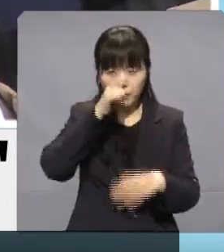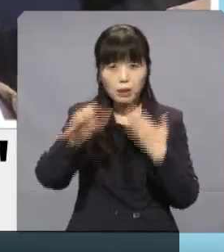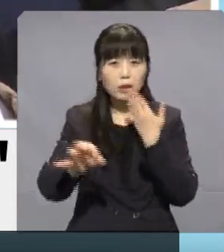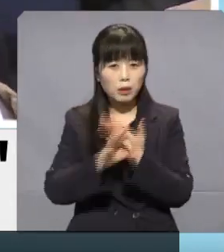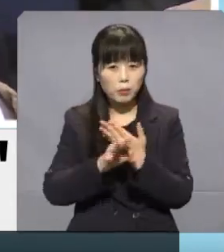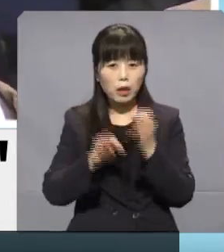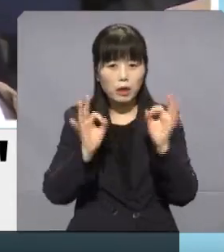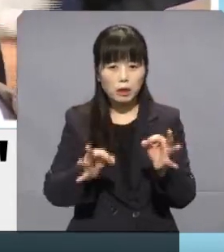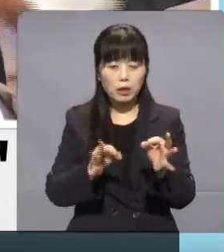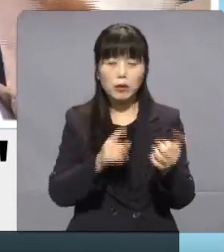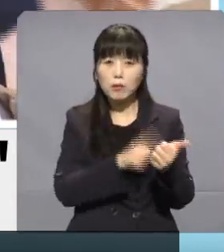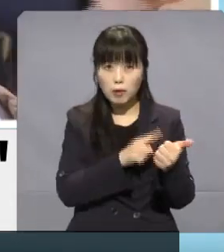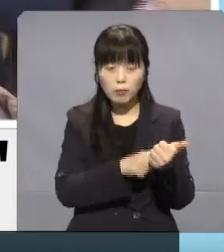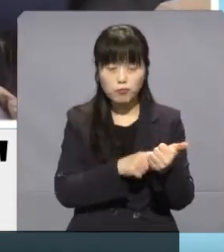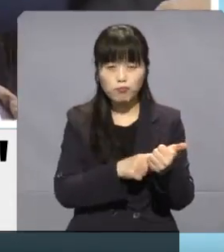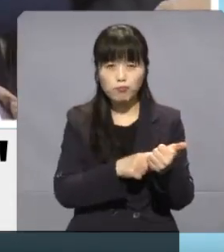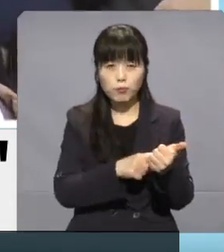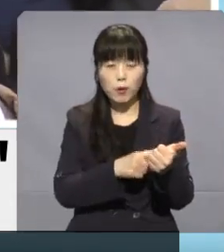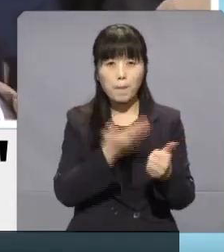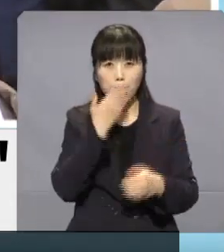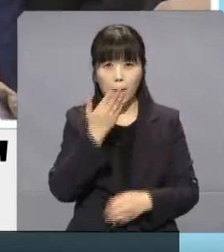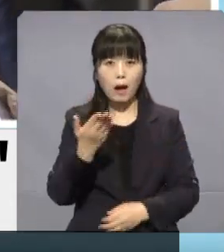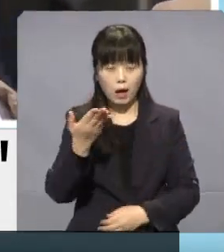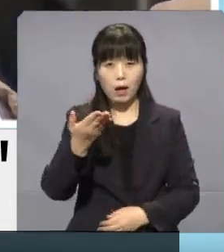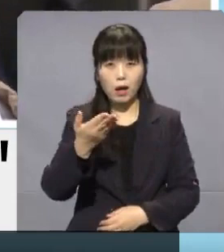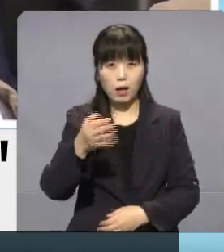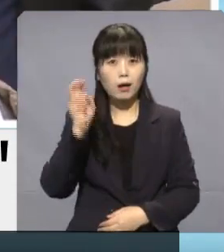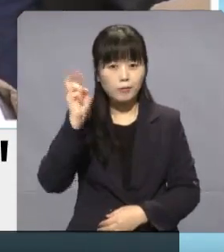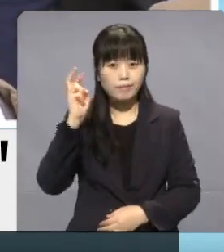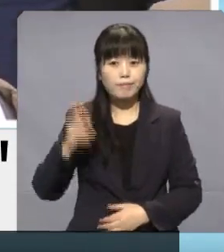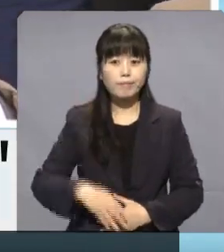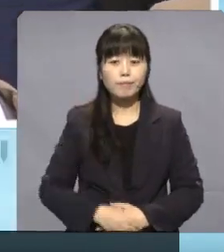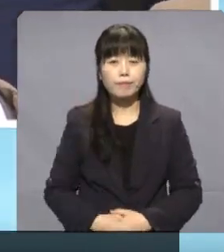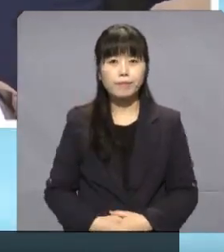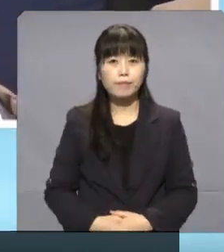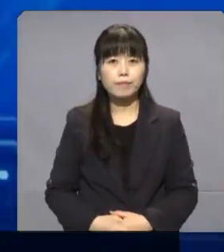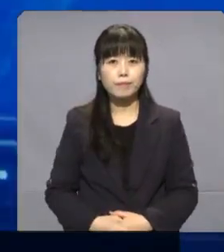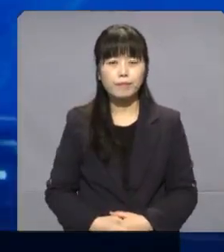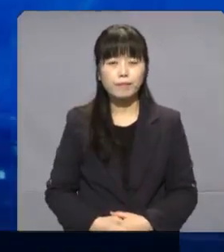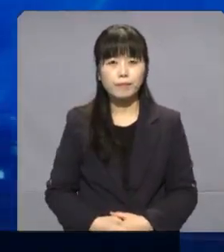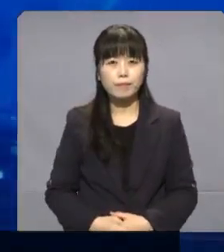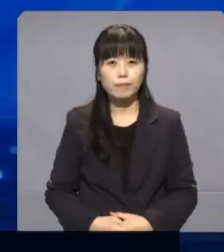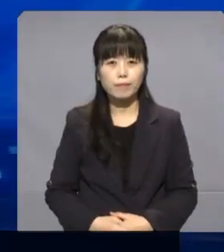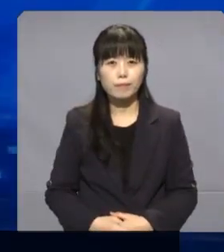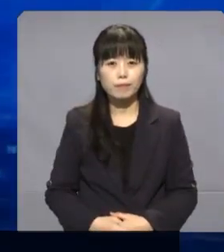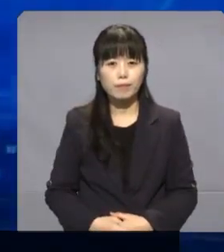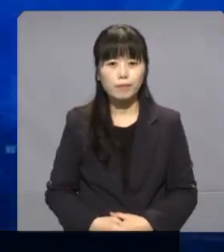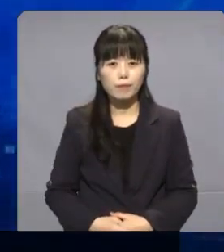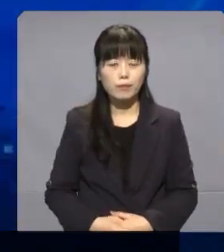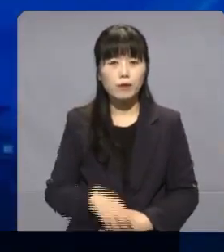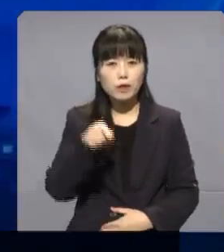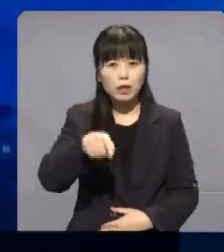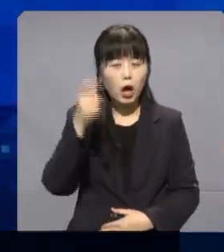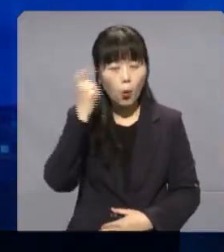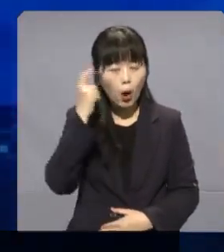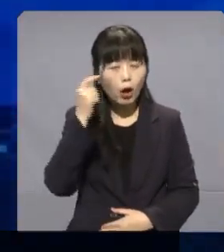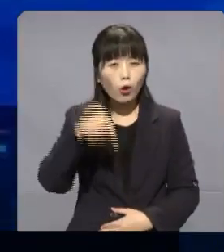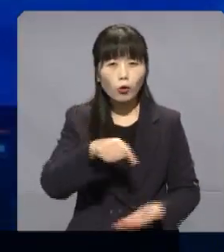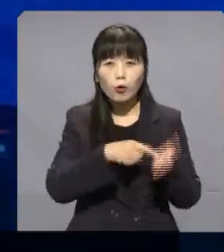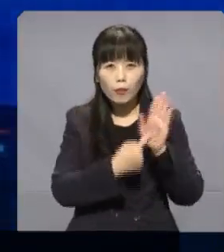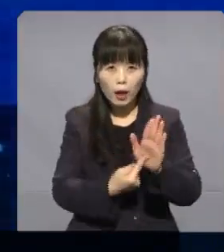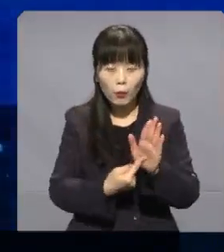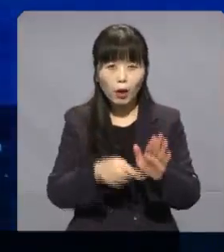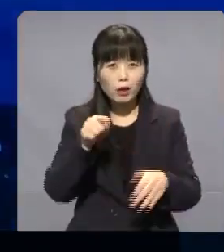김 지사도 땡큐하지 않을까 이렇게 생각을 해봅니다. 그렇군요. 네가 왜 거기서 나와? 뭐